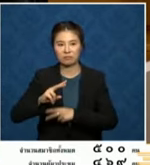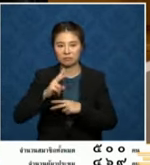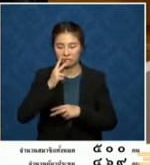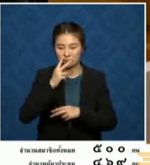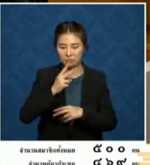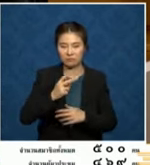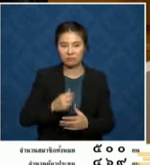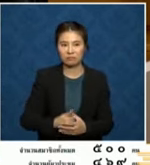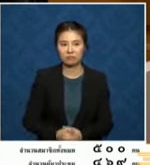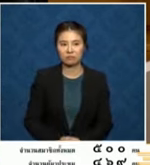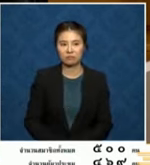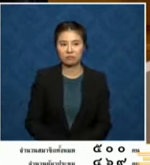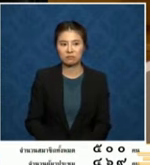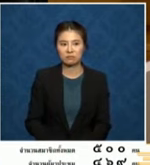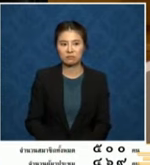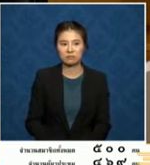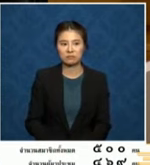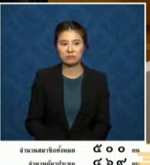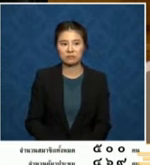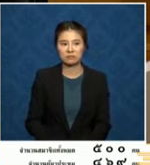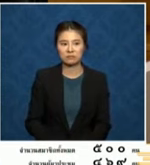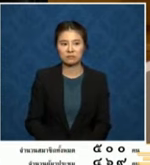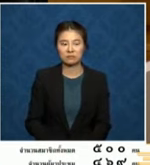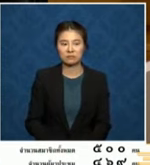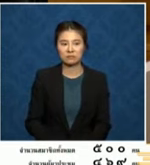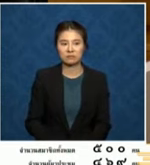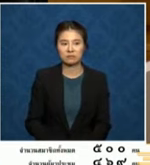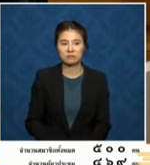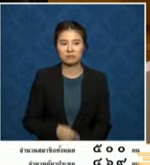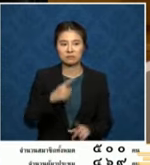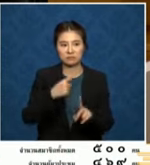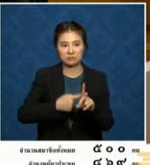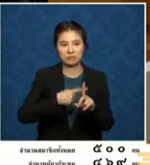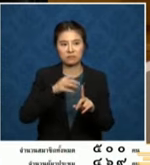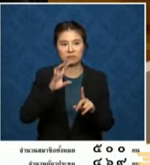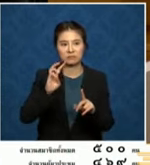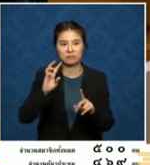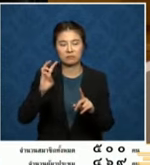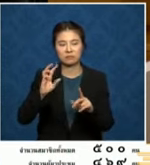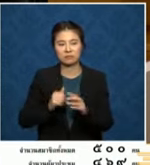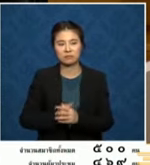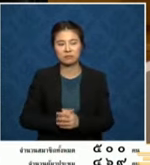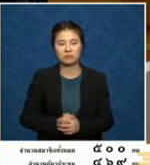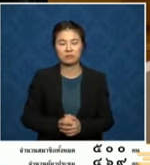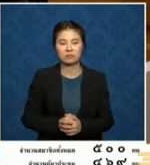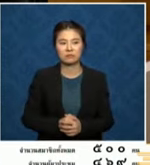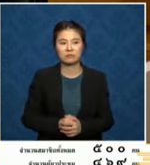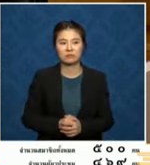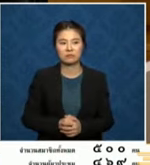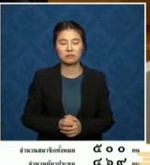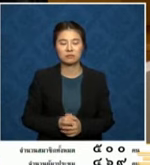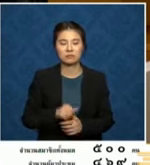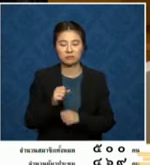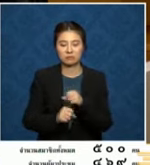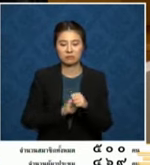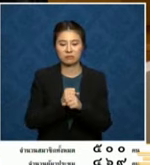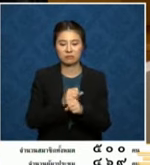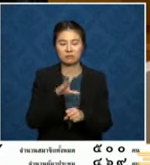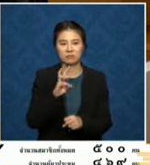ครับทีนี้อันนี้น่าจะปลาย66ทีนี้พอต้นงบประมาณ